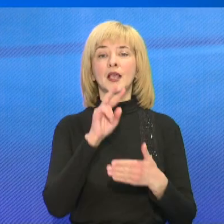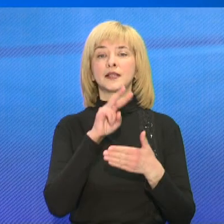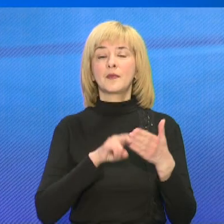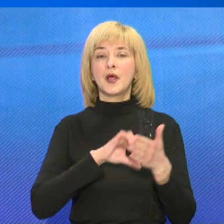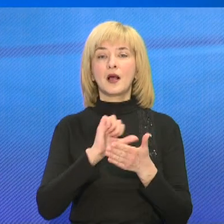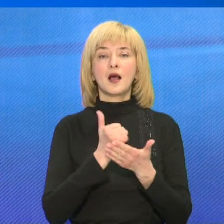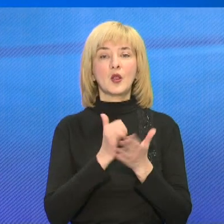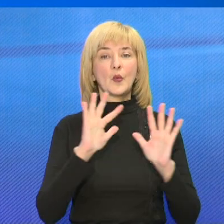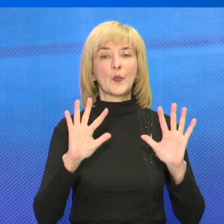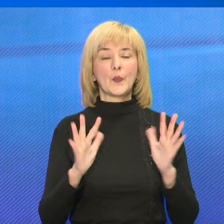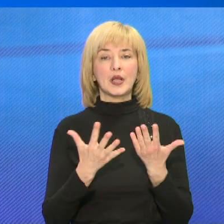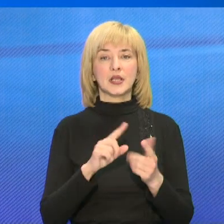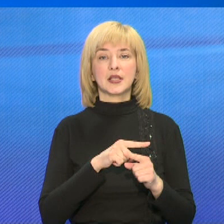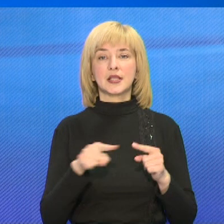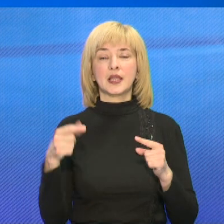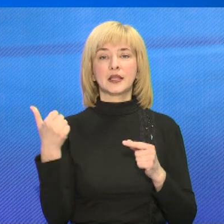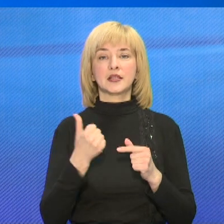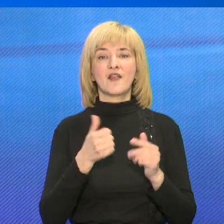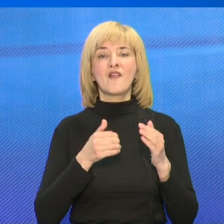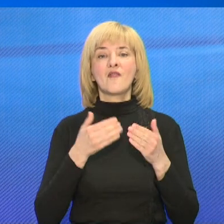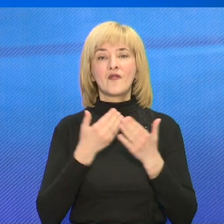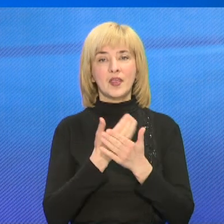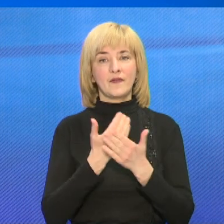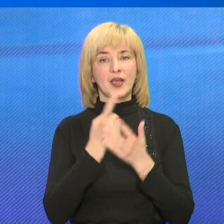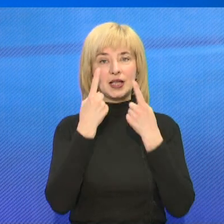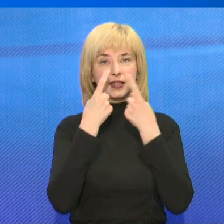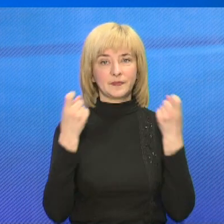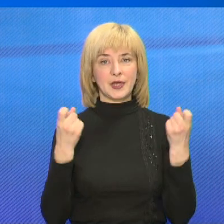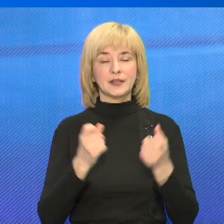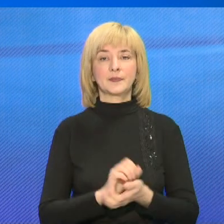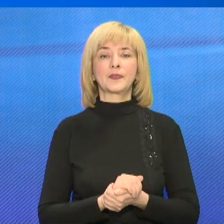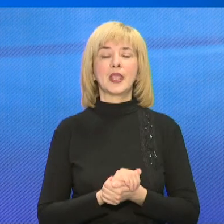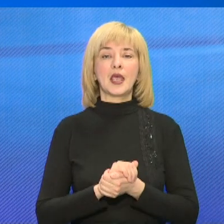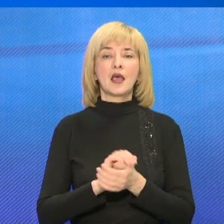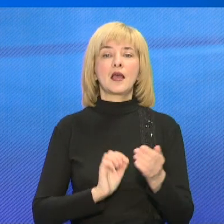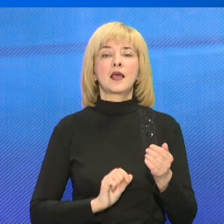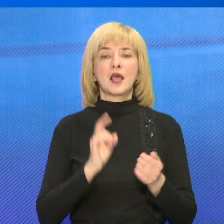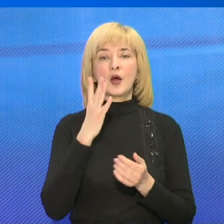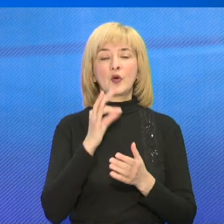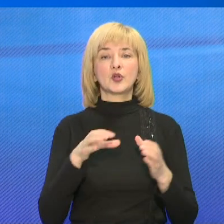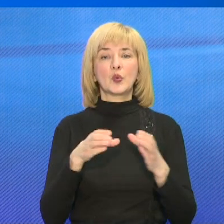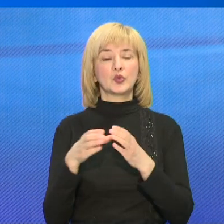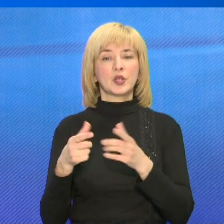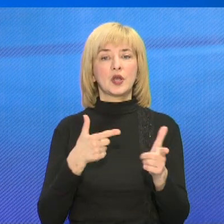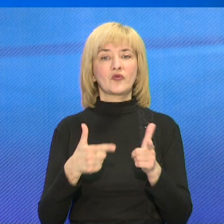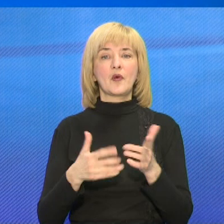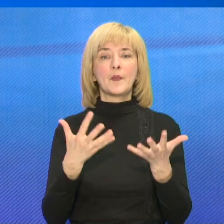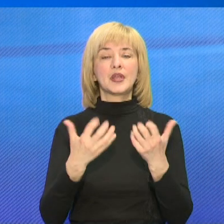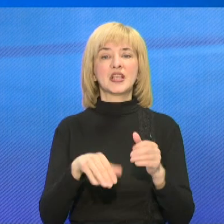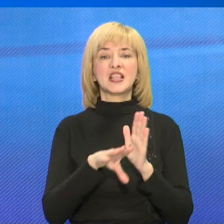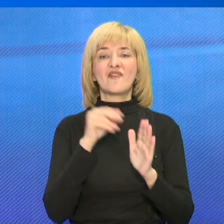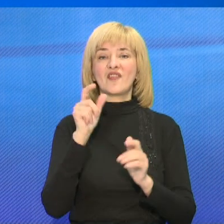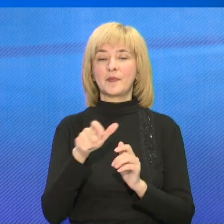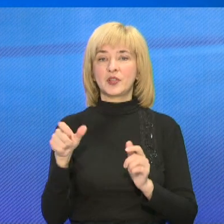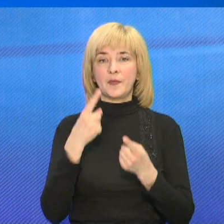Заглядам галоўных падзей за тыдзень, выпуск «Інфаэкспрэс». Пачнем з галоўнага. На Гродзеншчыне участкі гатовы прыняць выбаршчыкаў,